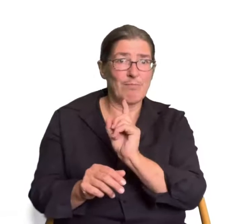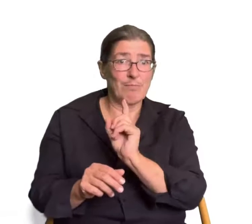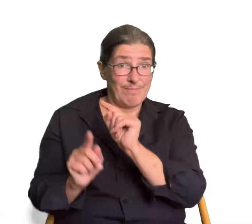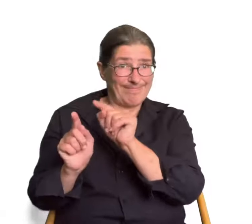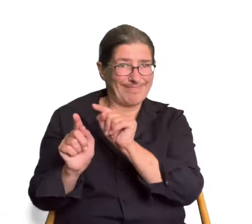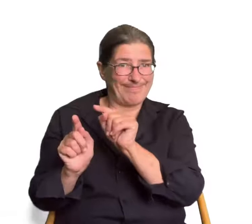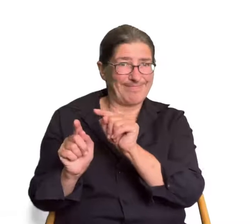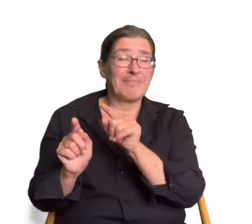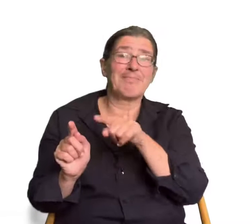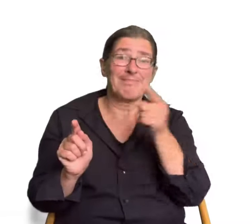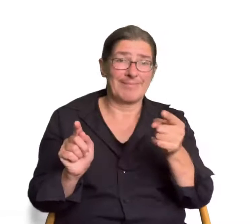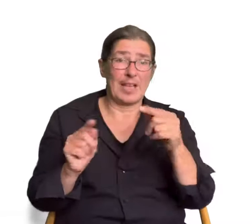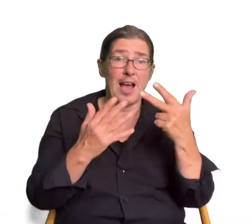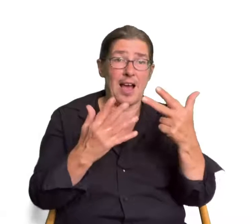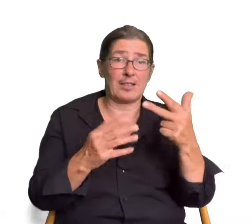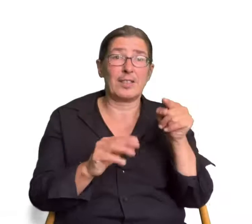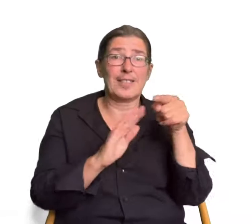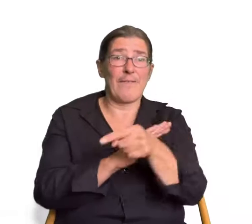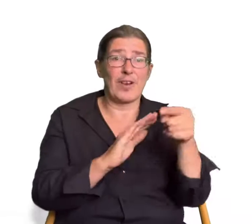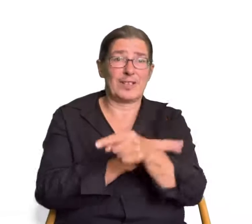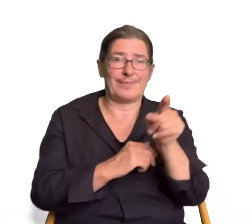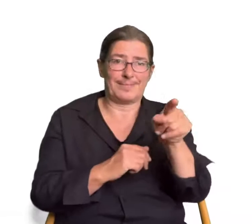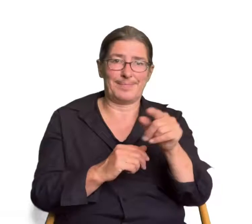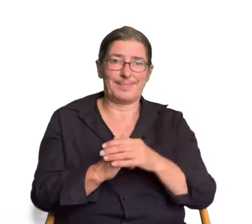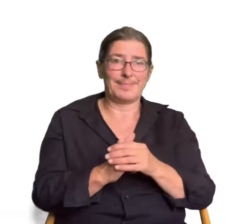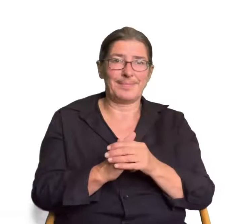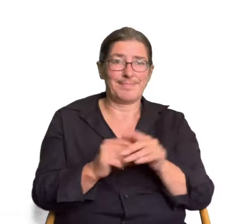20%, das sind diese 8 Treffer.